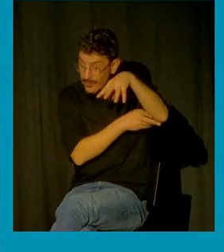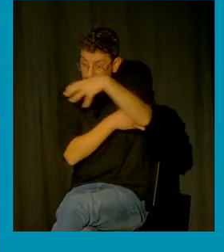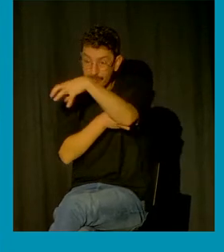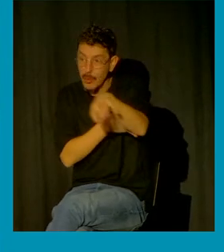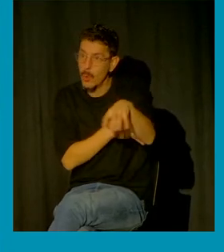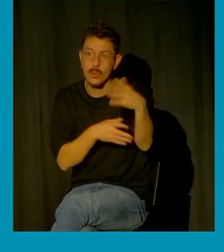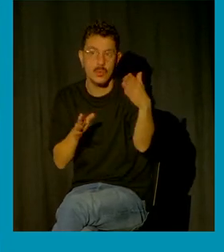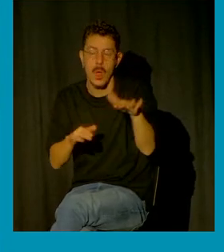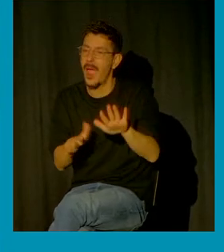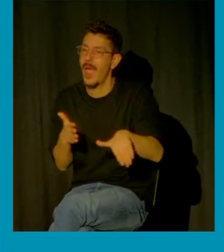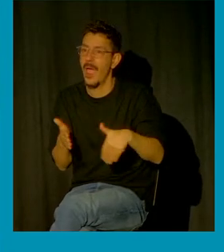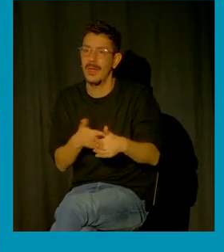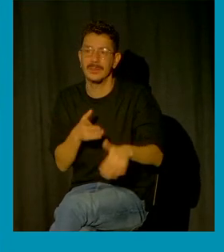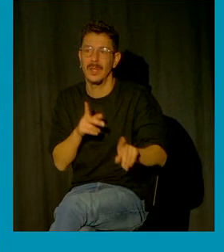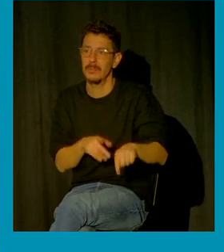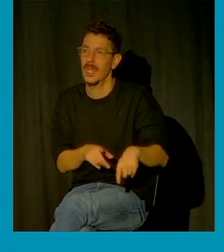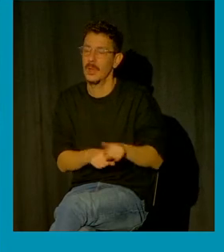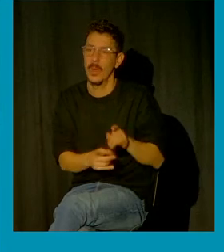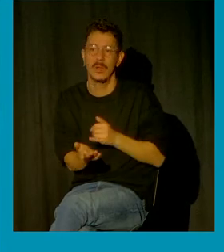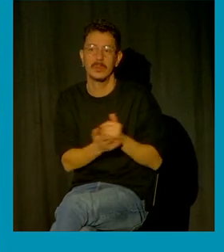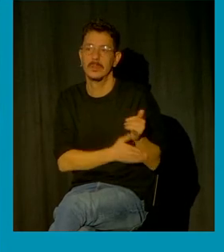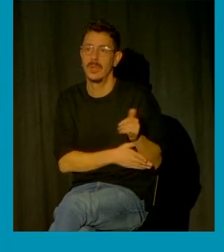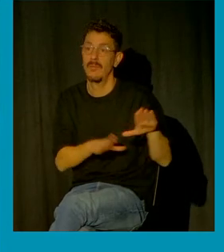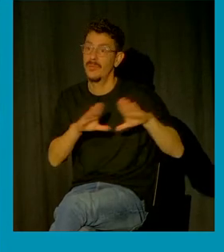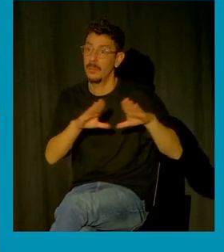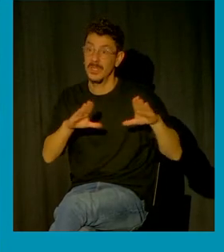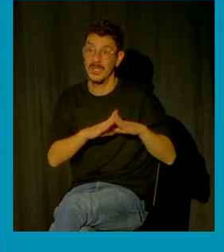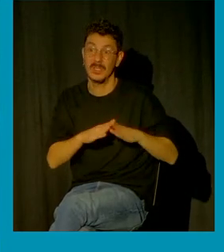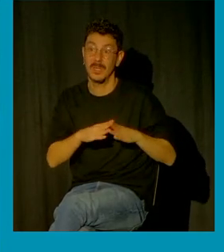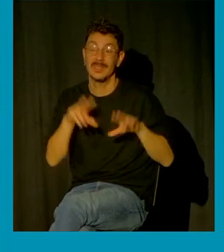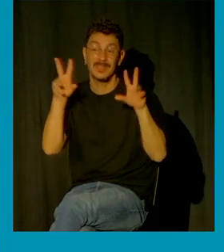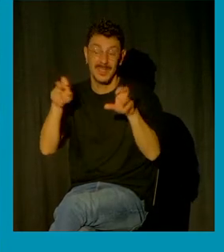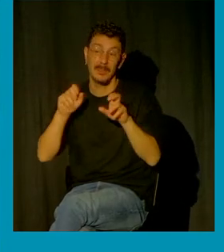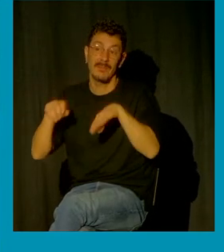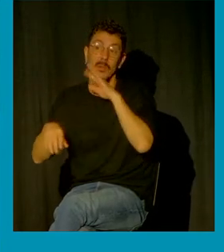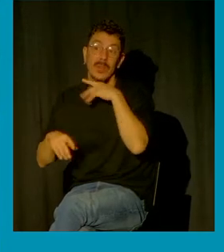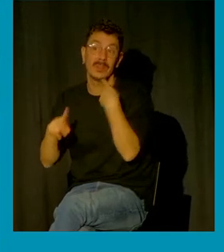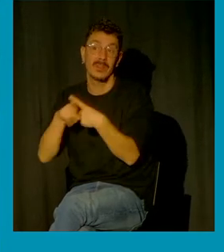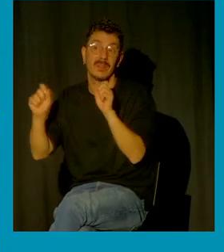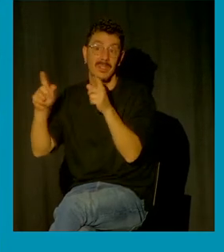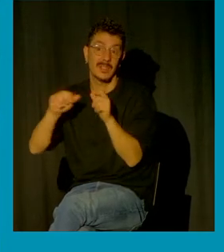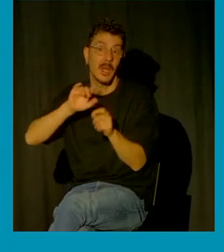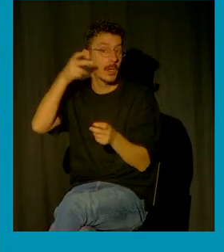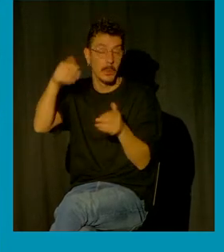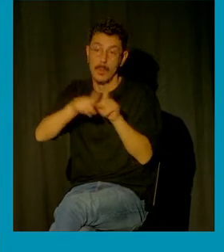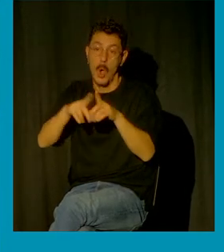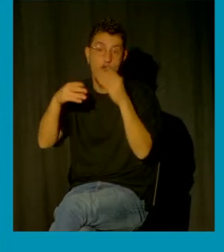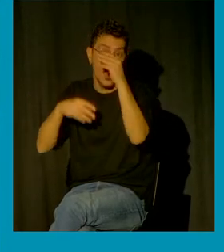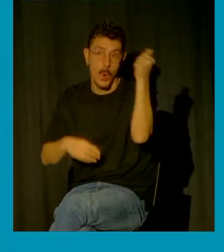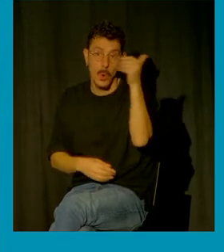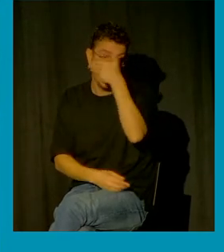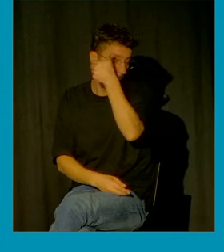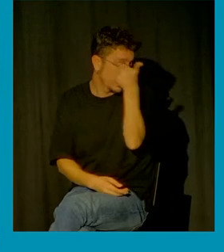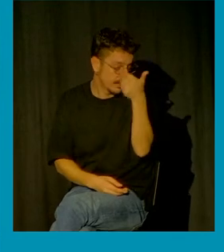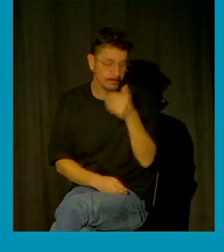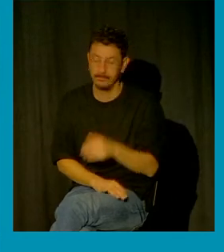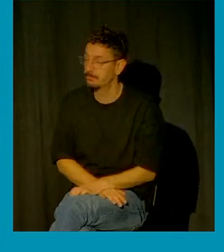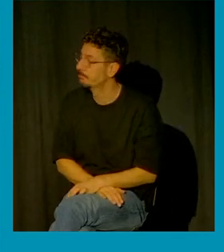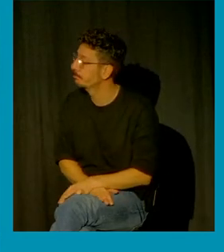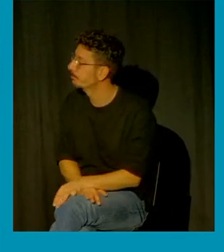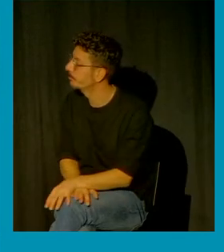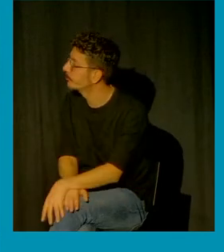full de ruta com dèiem dels feminismes contra les violències digitals bé he d'anar passant les dues presentacions